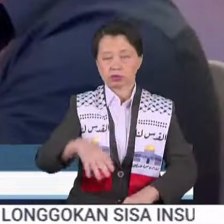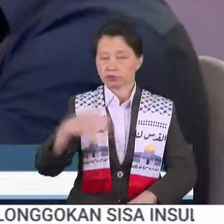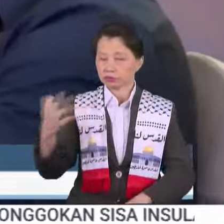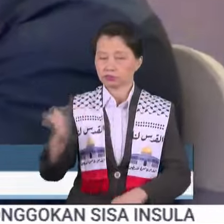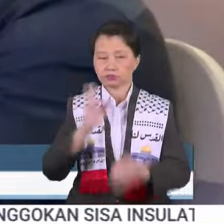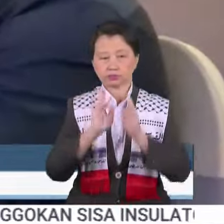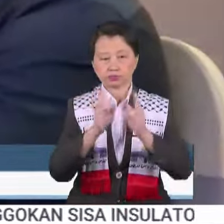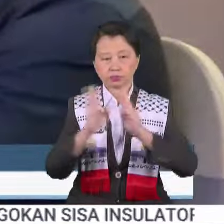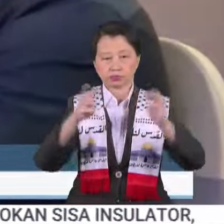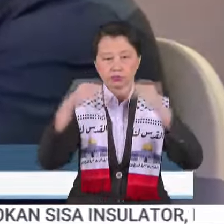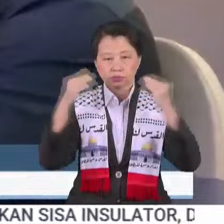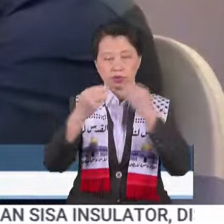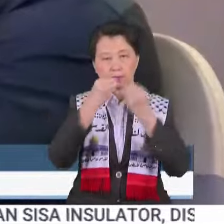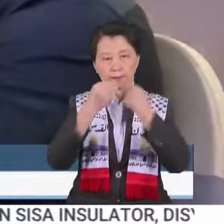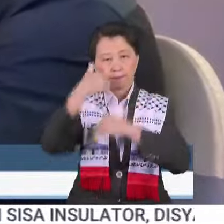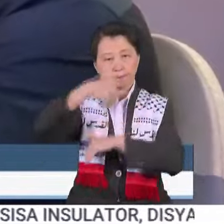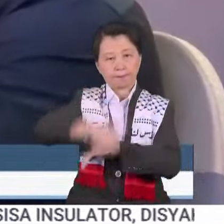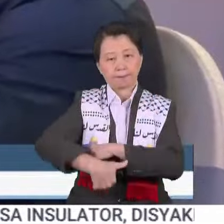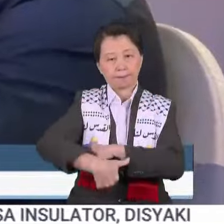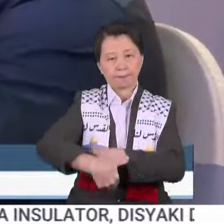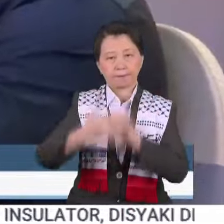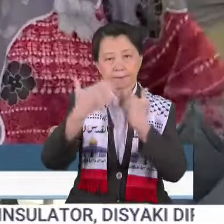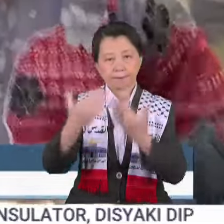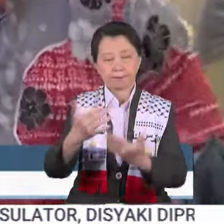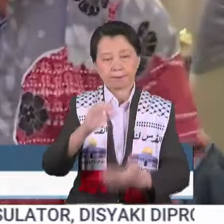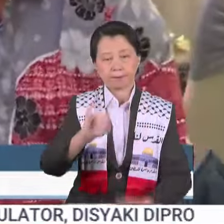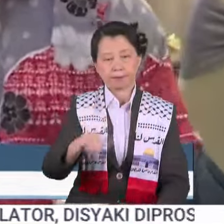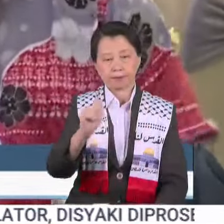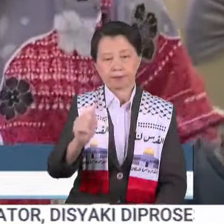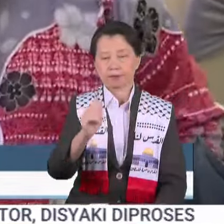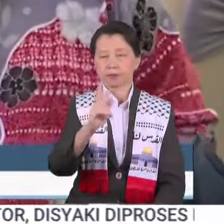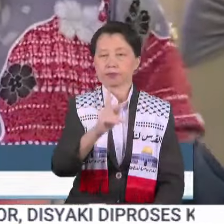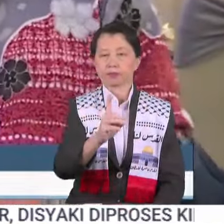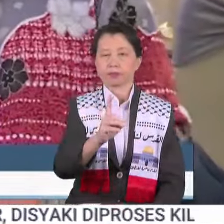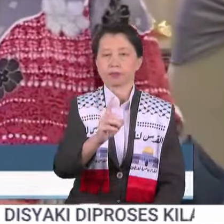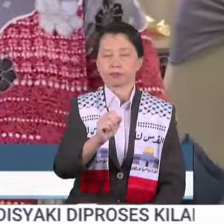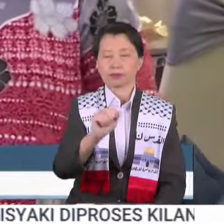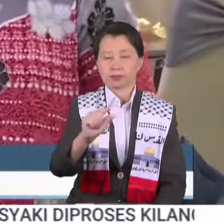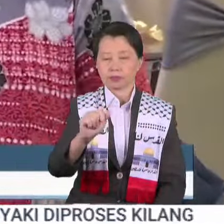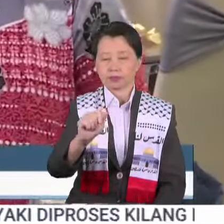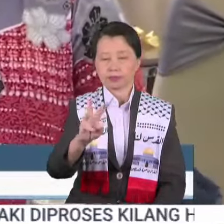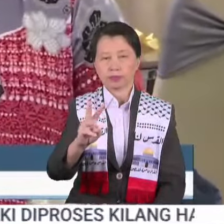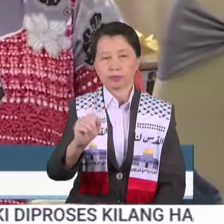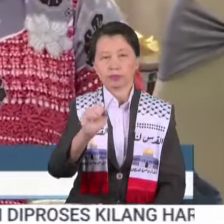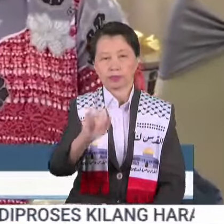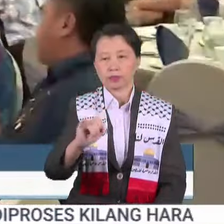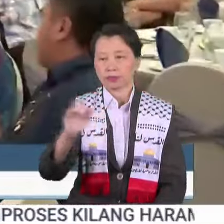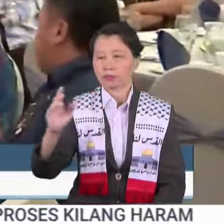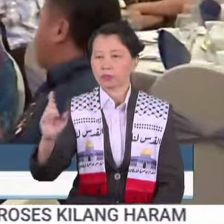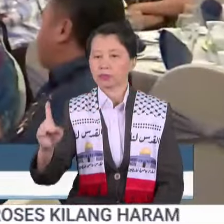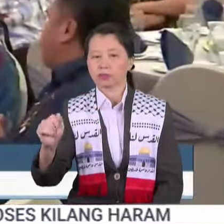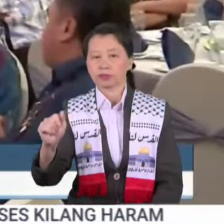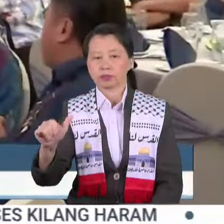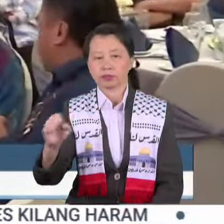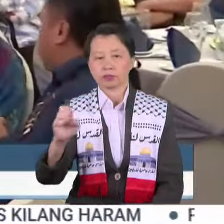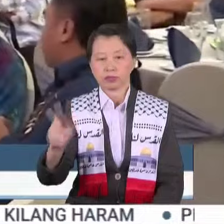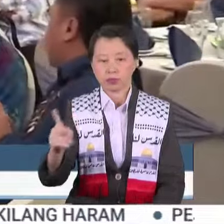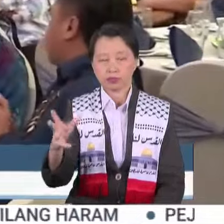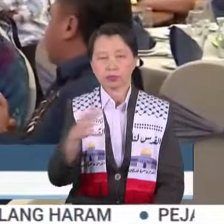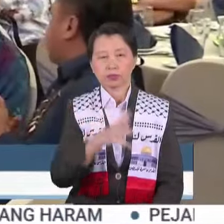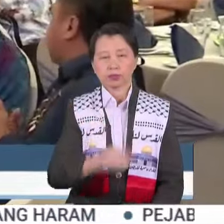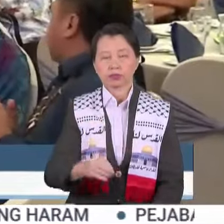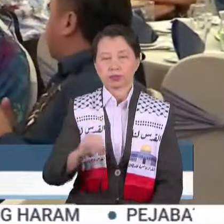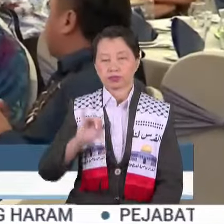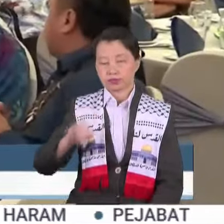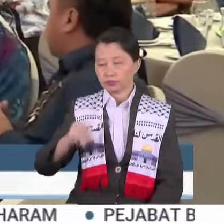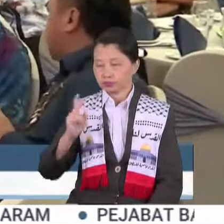berucap demikian pada majlis makan malam penghargaan Jawatan Kuasa Gawai Dayak 2023 di Kuching. Pada majlis itu, Pengerusi Jawatan Kuasa